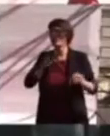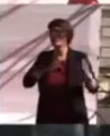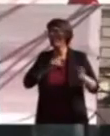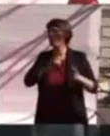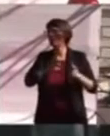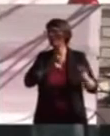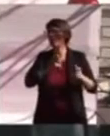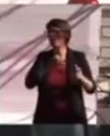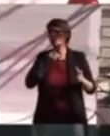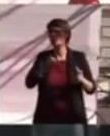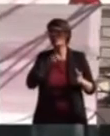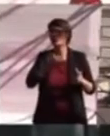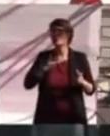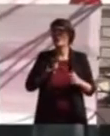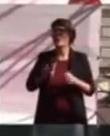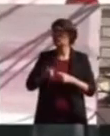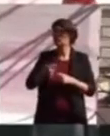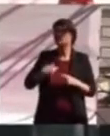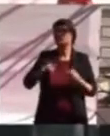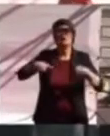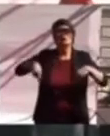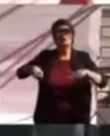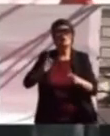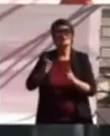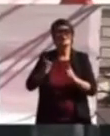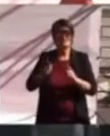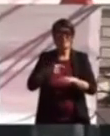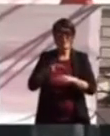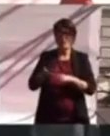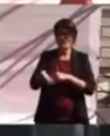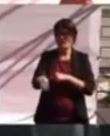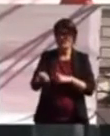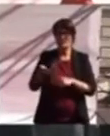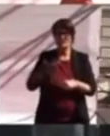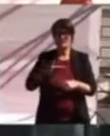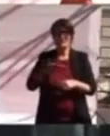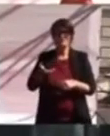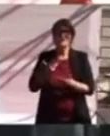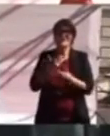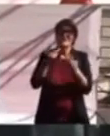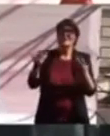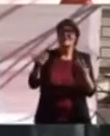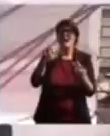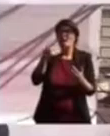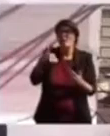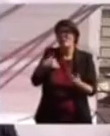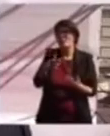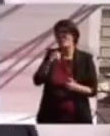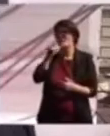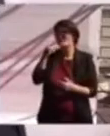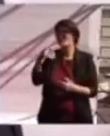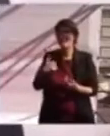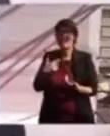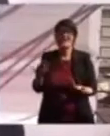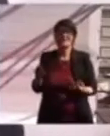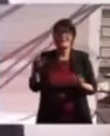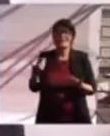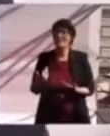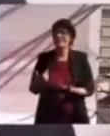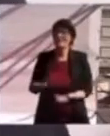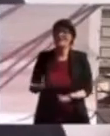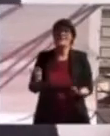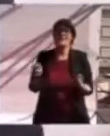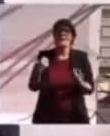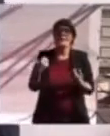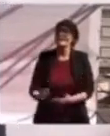riunioni politiche nelle prossime ore e chiaro che per me bisogna avere la forza di prendere in carico questa fase nuova